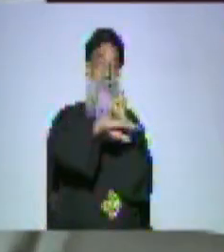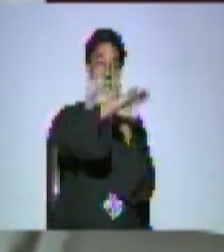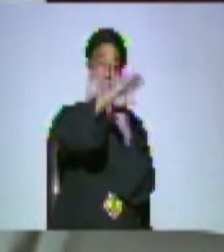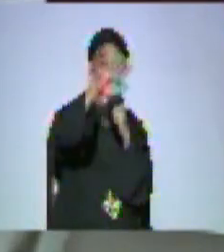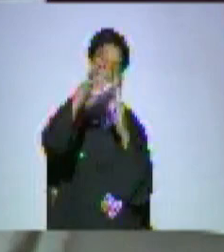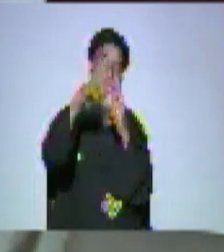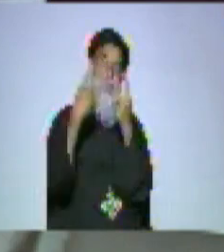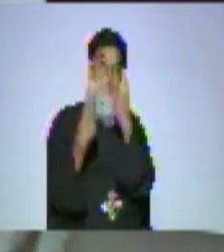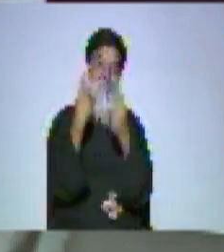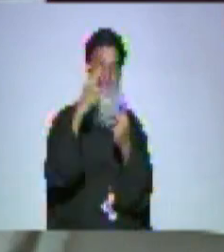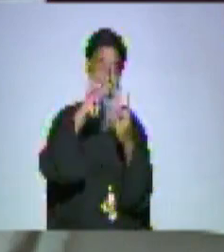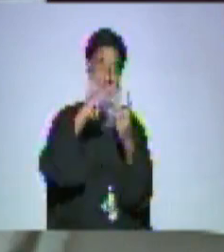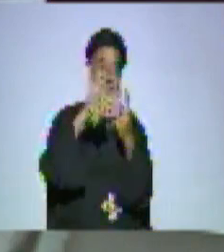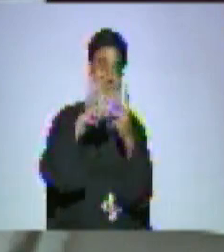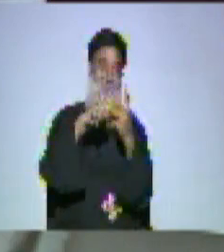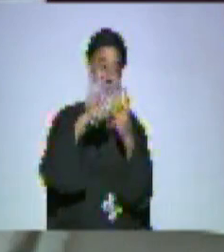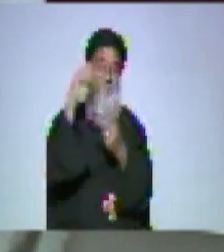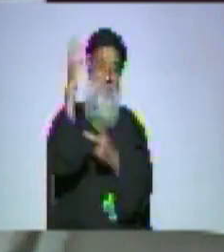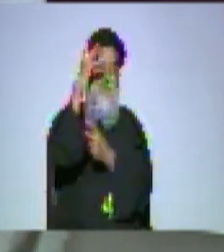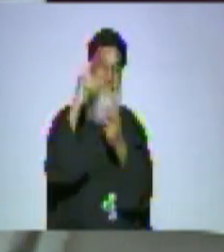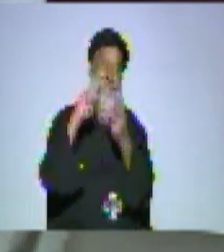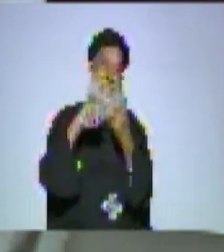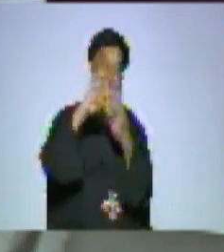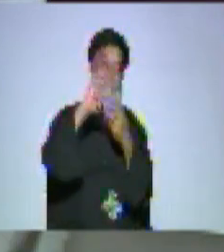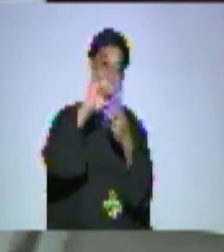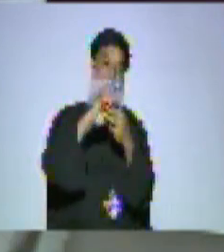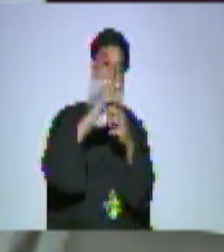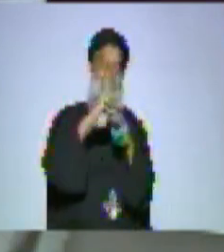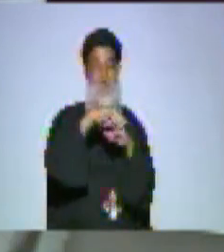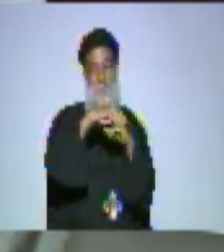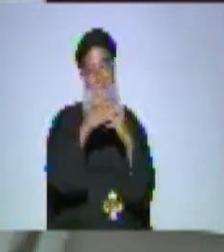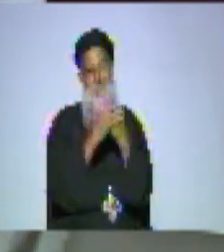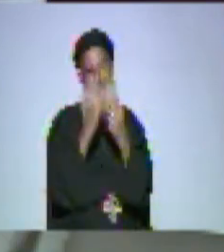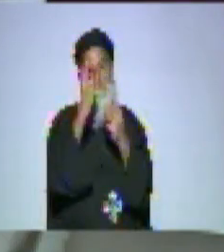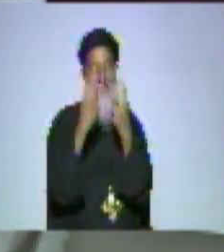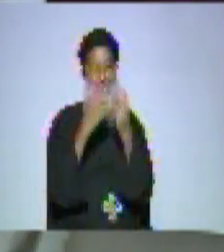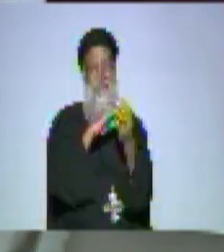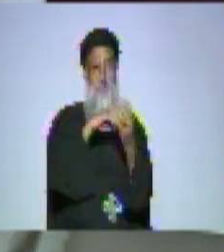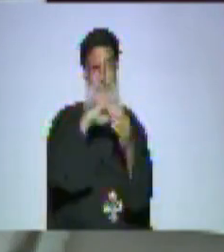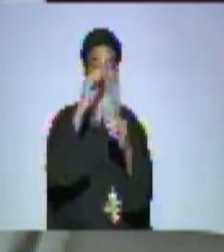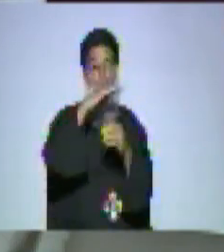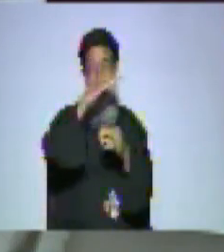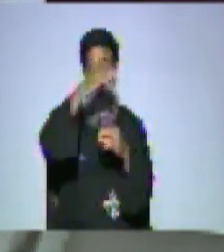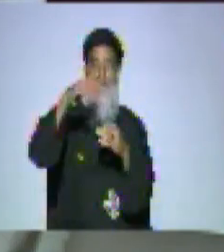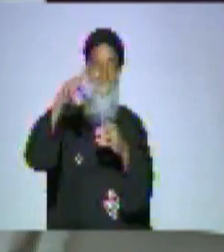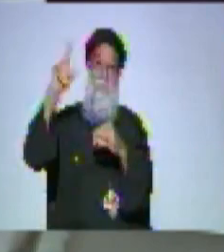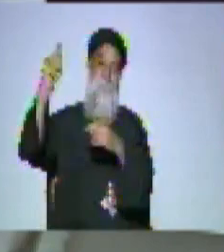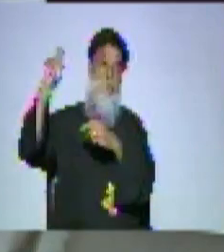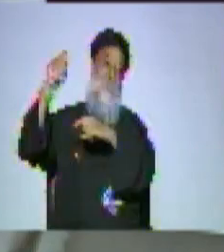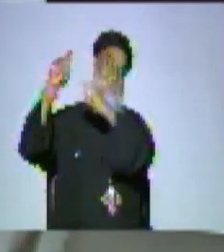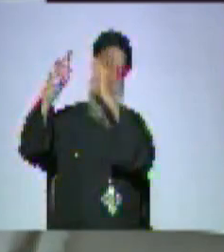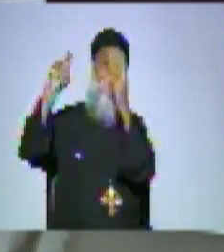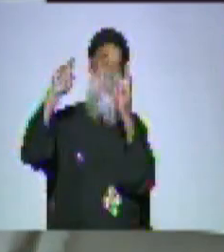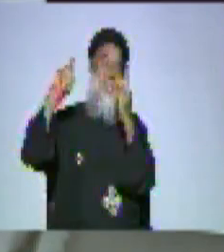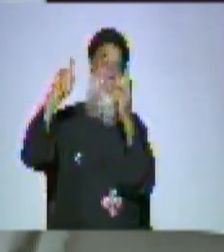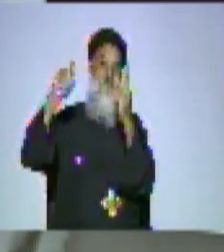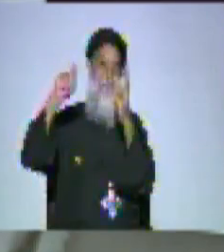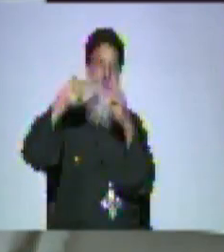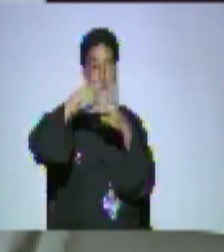والزروع والثمار الزروع والثمرها والقهويه والمياه فالثلاثه